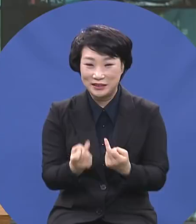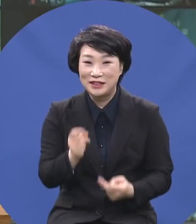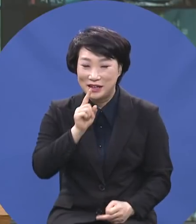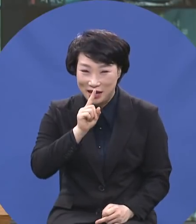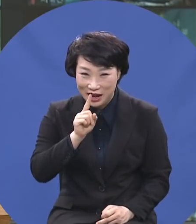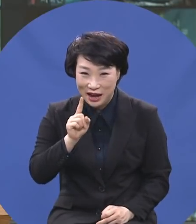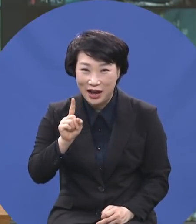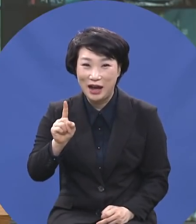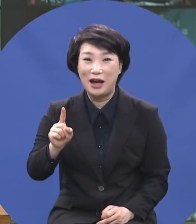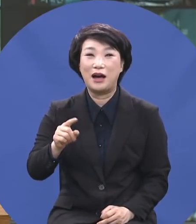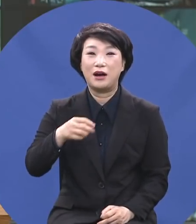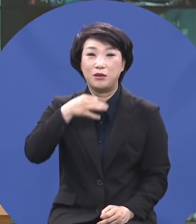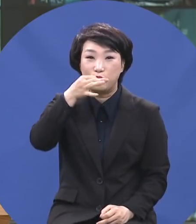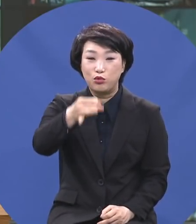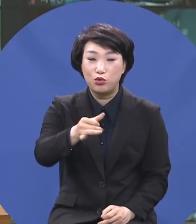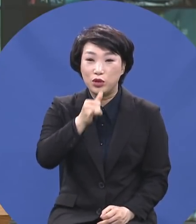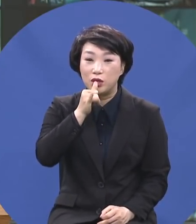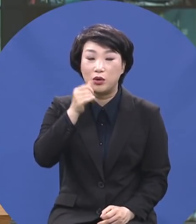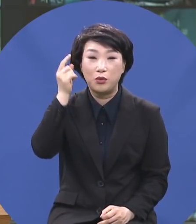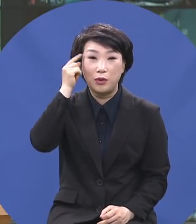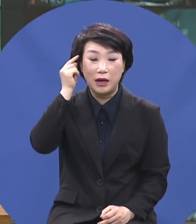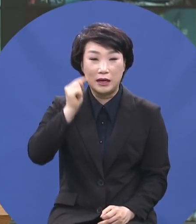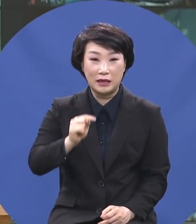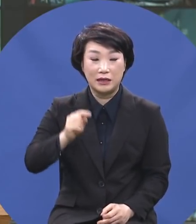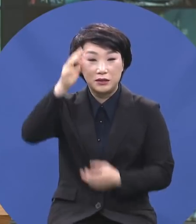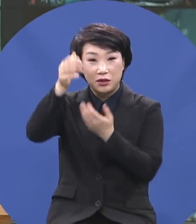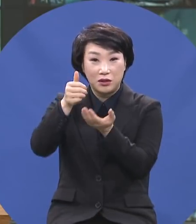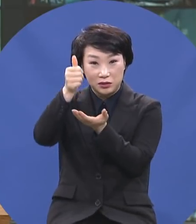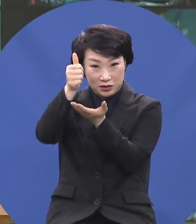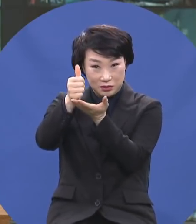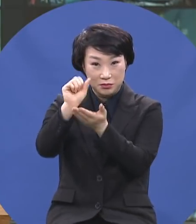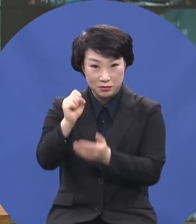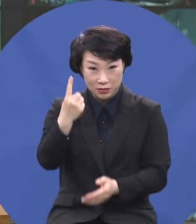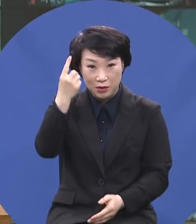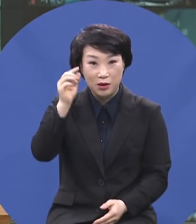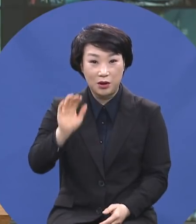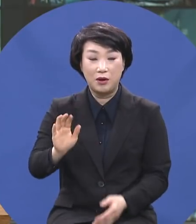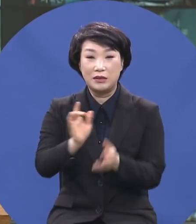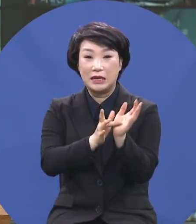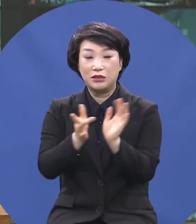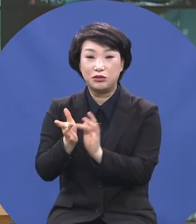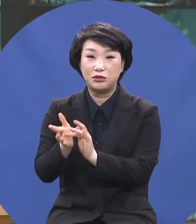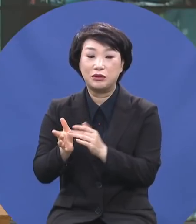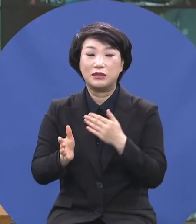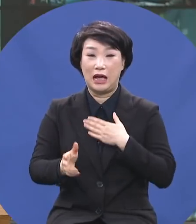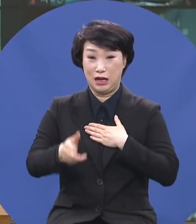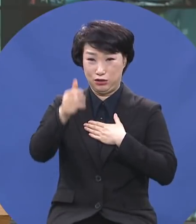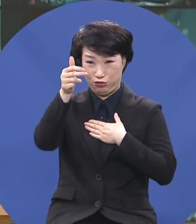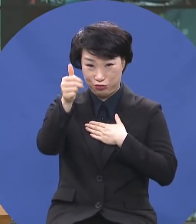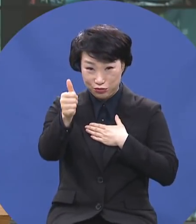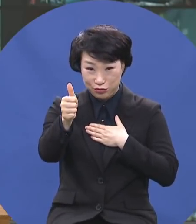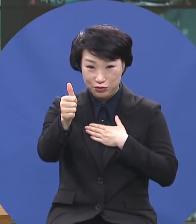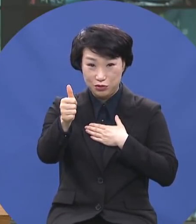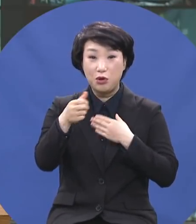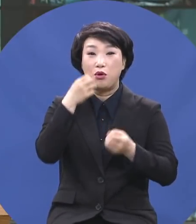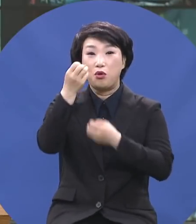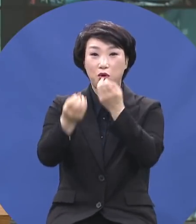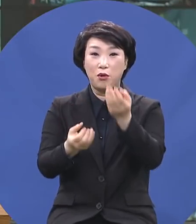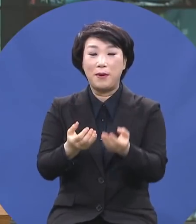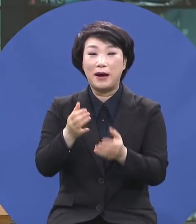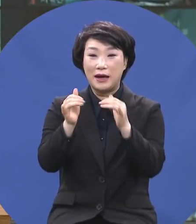형제들아 라고 하는 것은 성령으로 말미암아 예수를 주시라